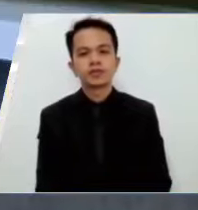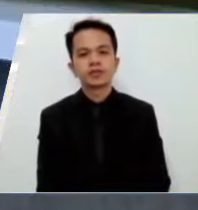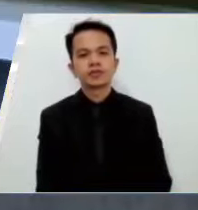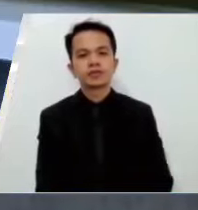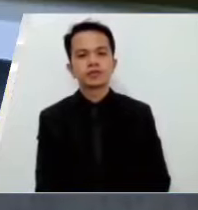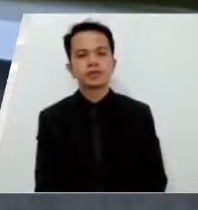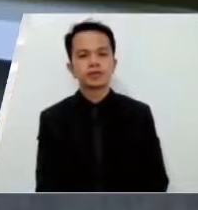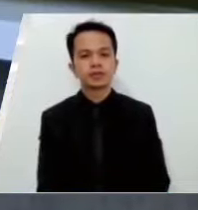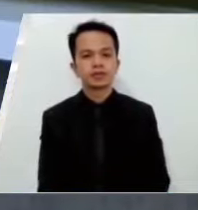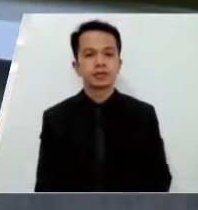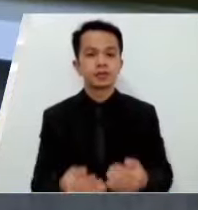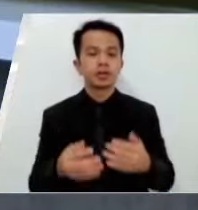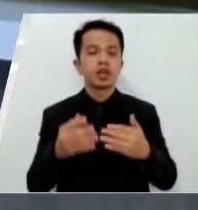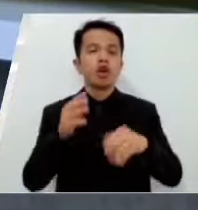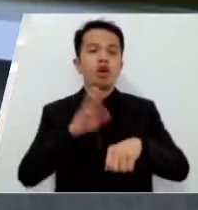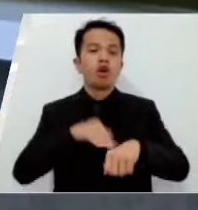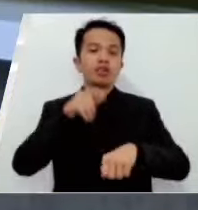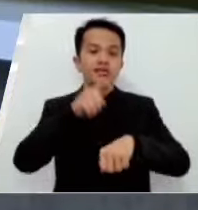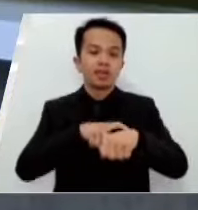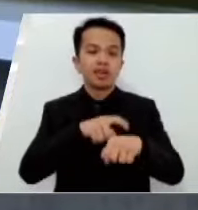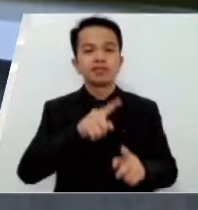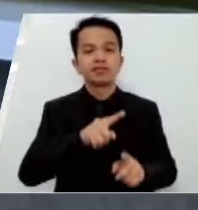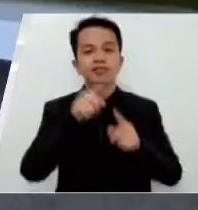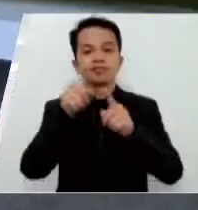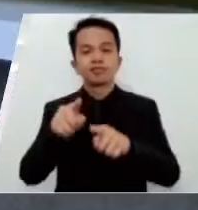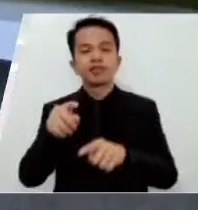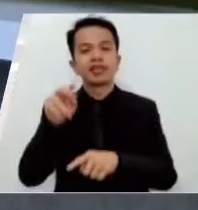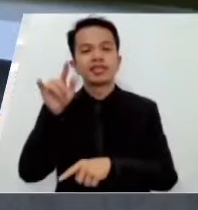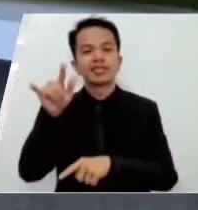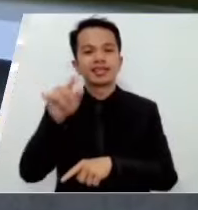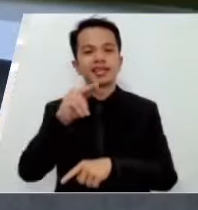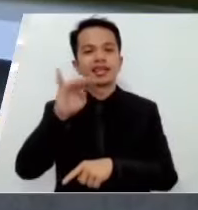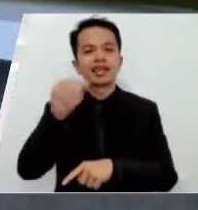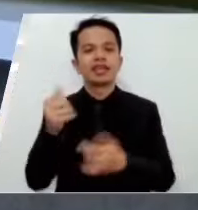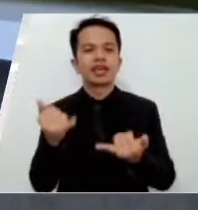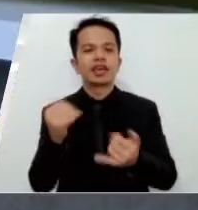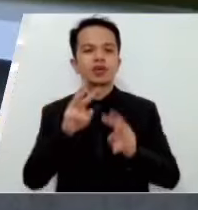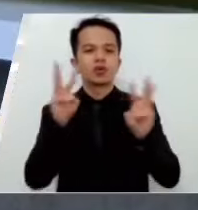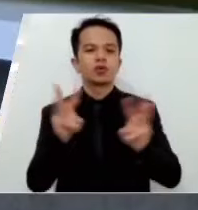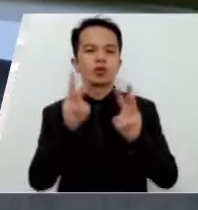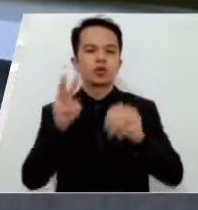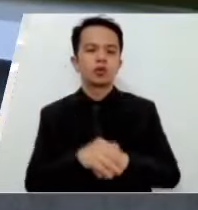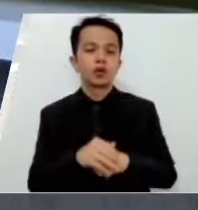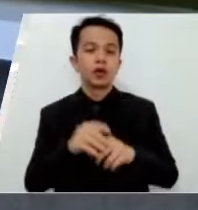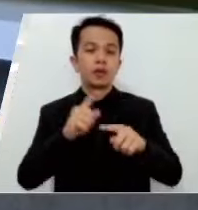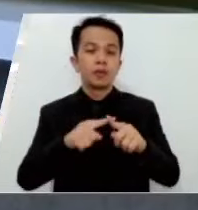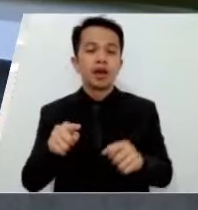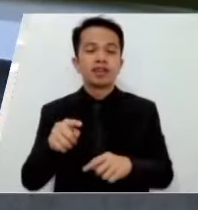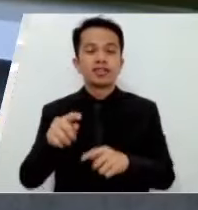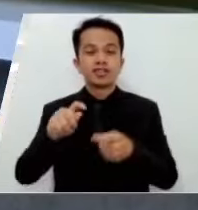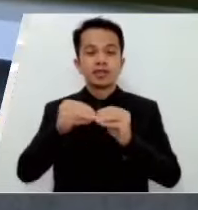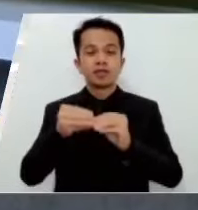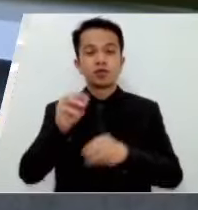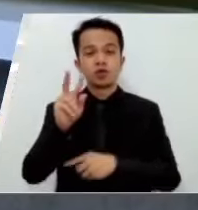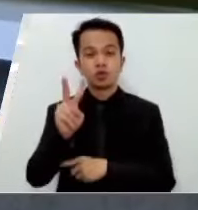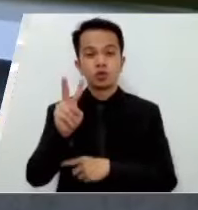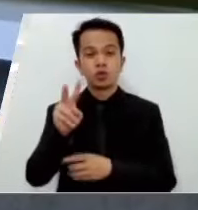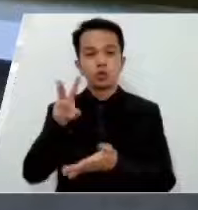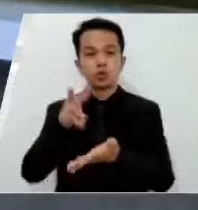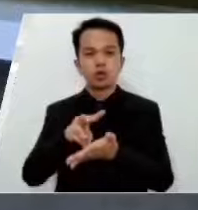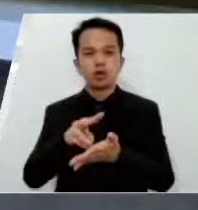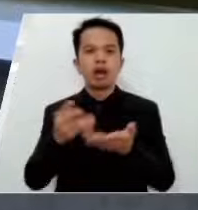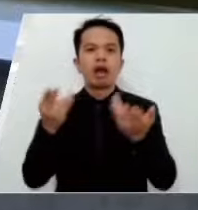On time ang karamihan sa flight sa Lanao Terminal na naiya ngayong Miyerkules Santo. Pero sa naiya Terminal 2, pansamantalang nawala ng